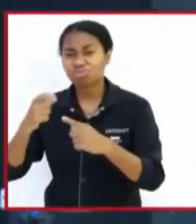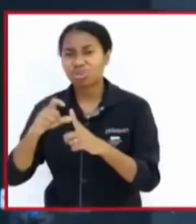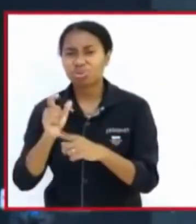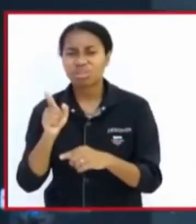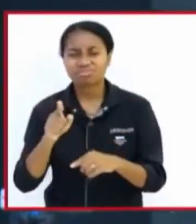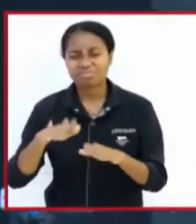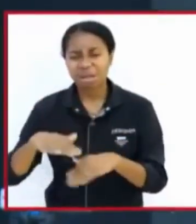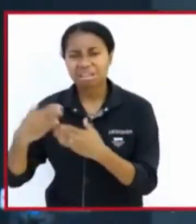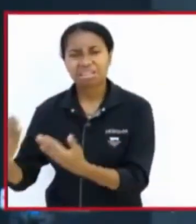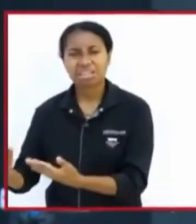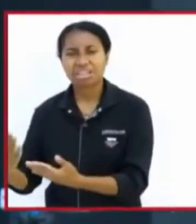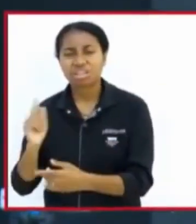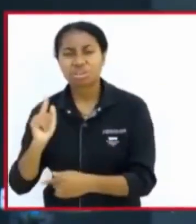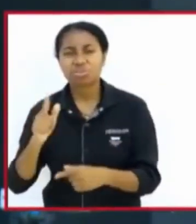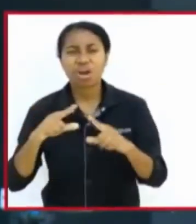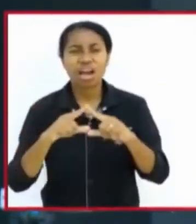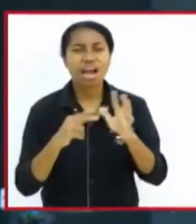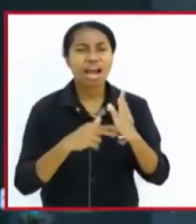antara